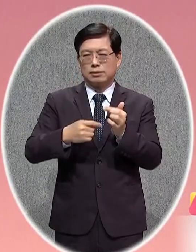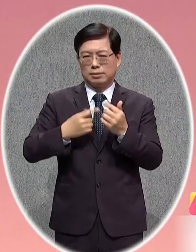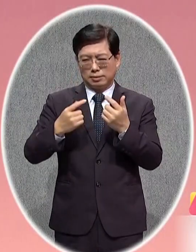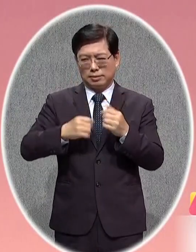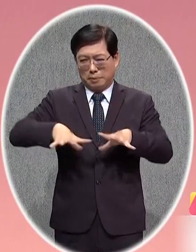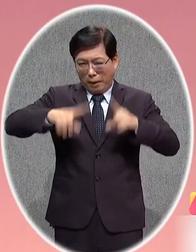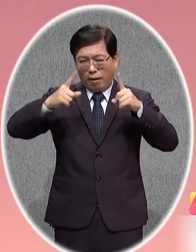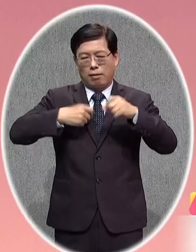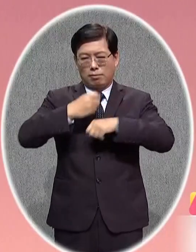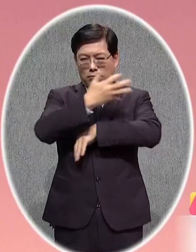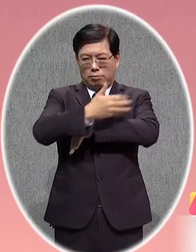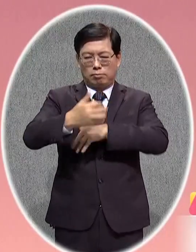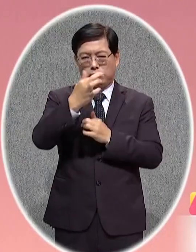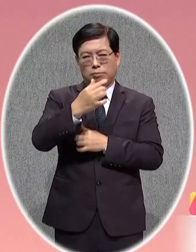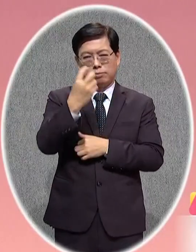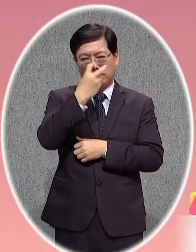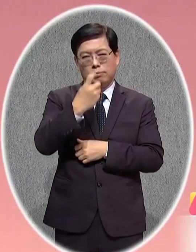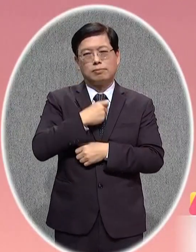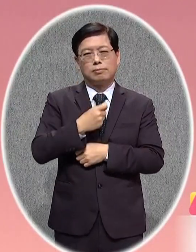流。